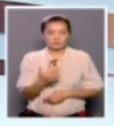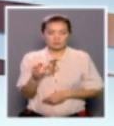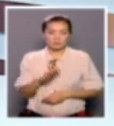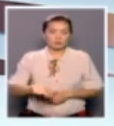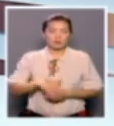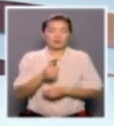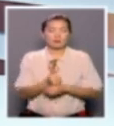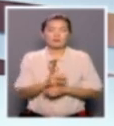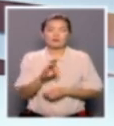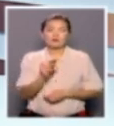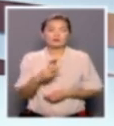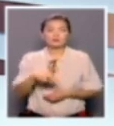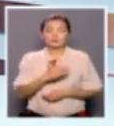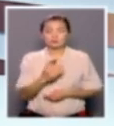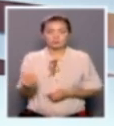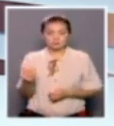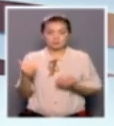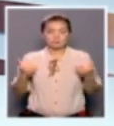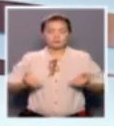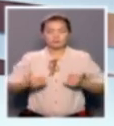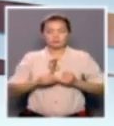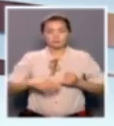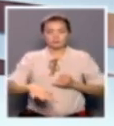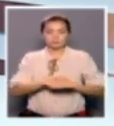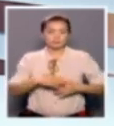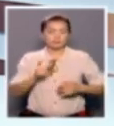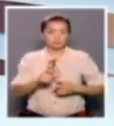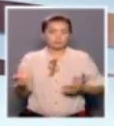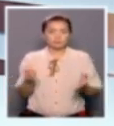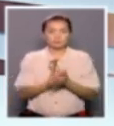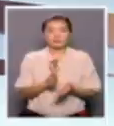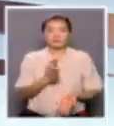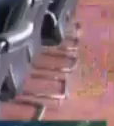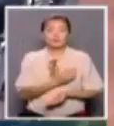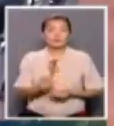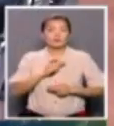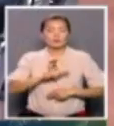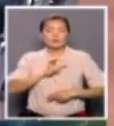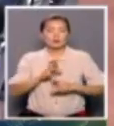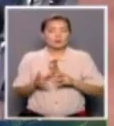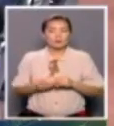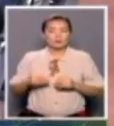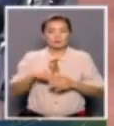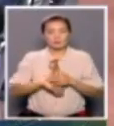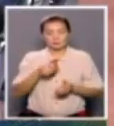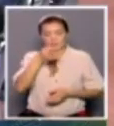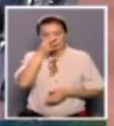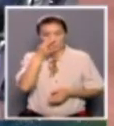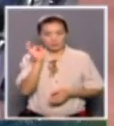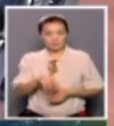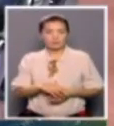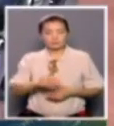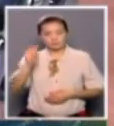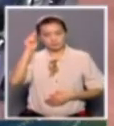облыс басшысы Махамбет Досмұхамбетов бүгін жергілікті активке таныстырды. Сіздің еңбек жолында жинақтаған мол тәжірибеңіз